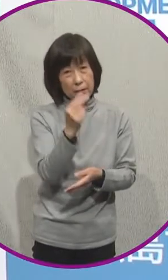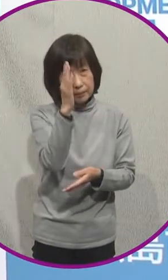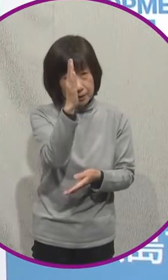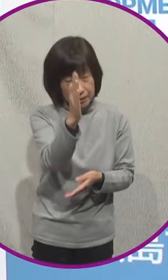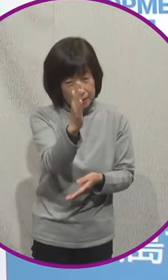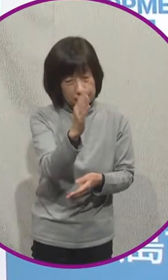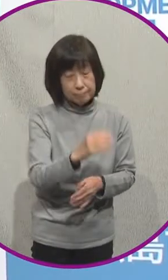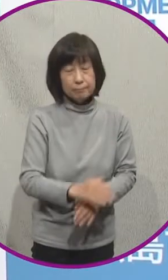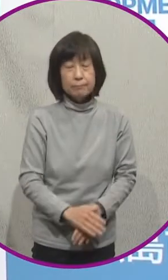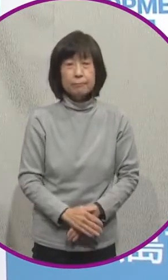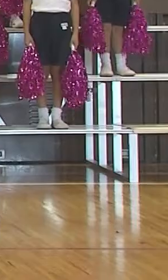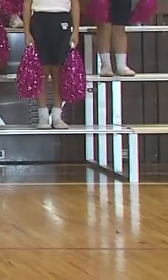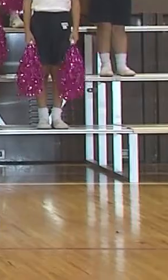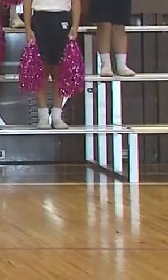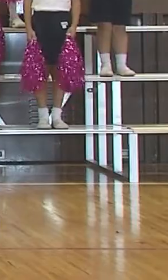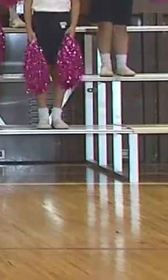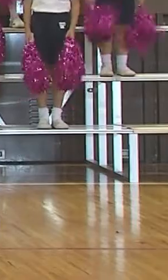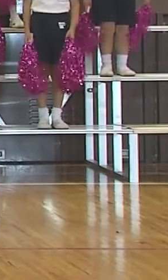下さい